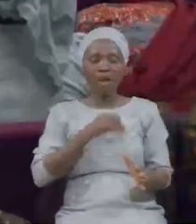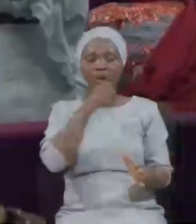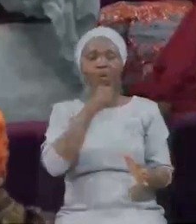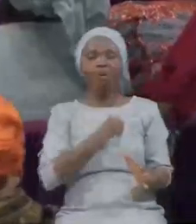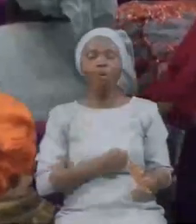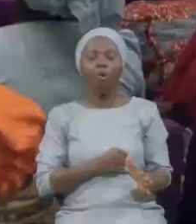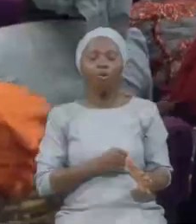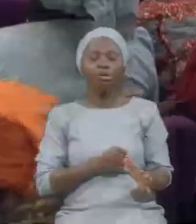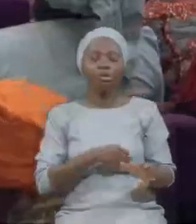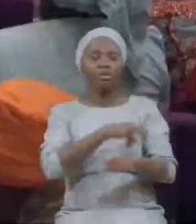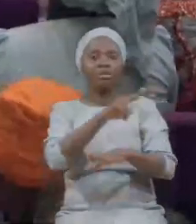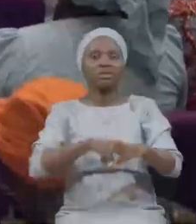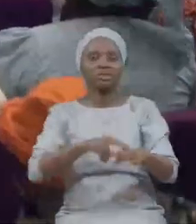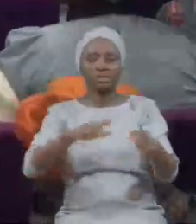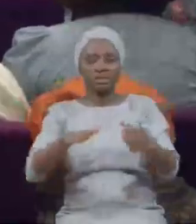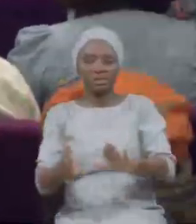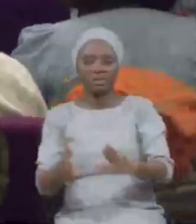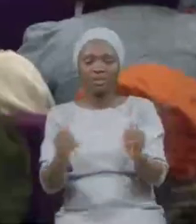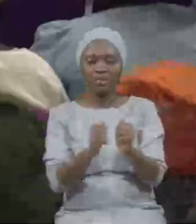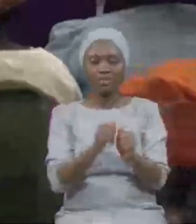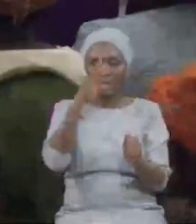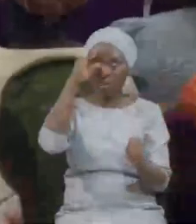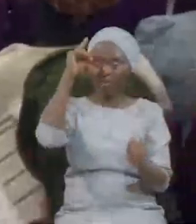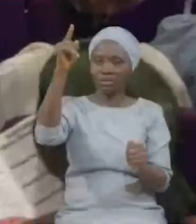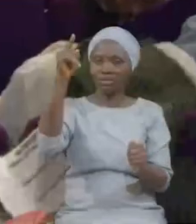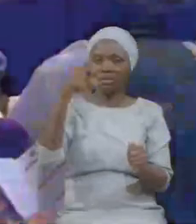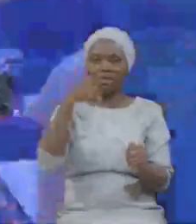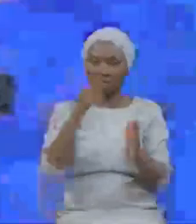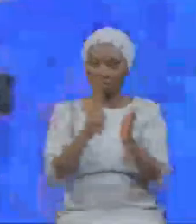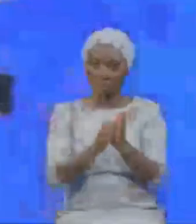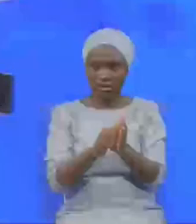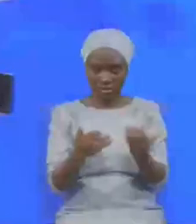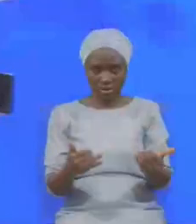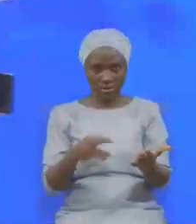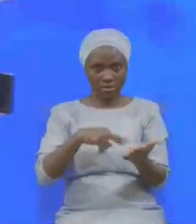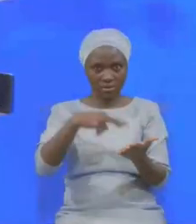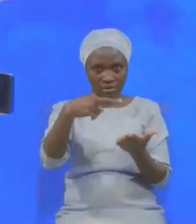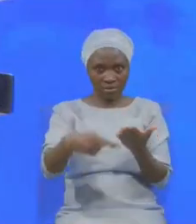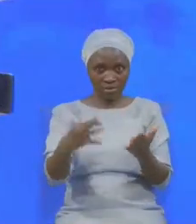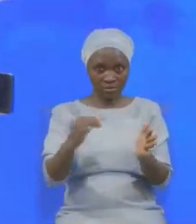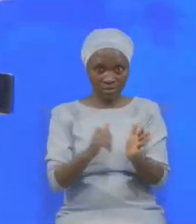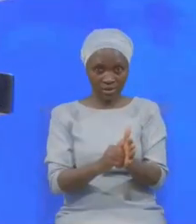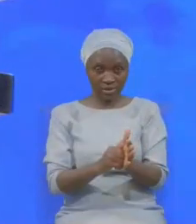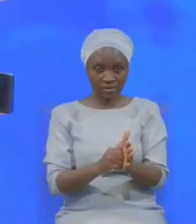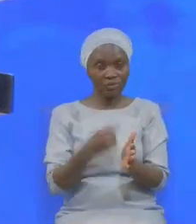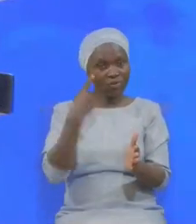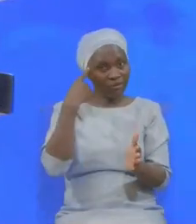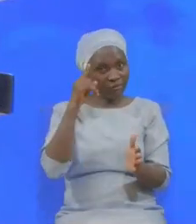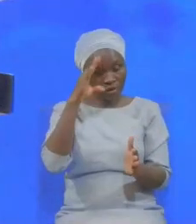nature est morte avec lui. Et dit, voilà la conséquence de cela.